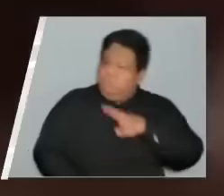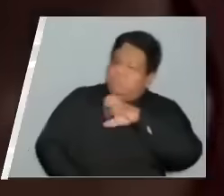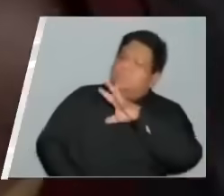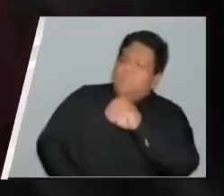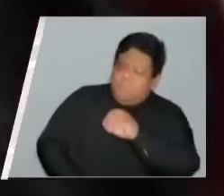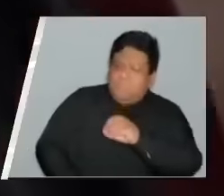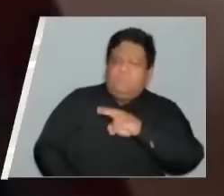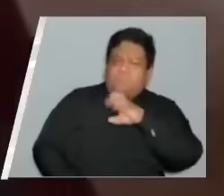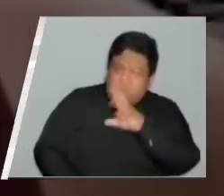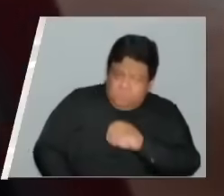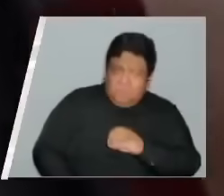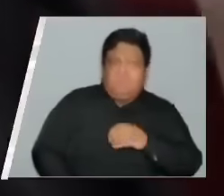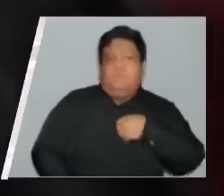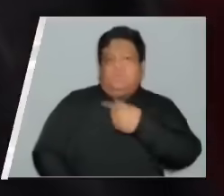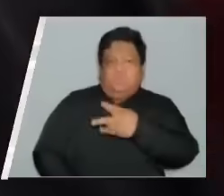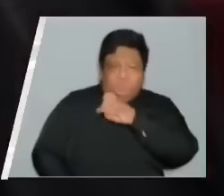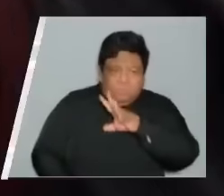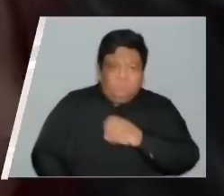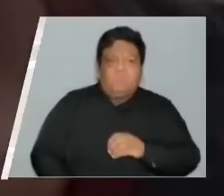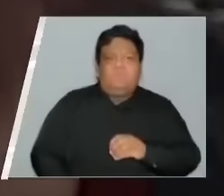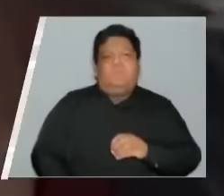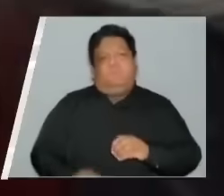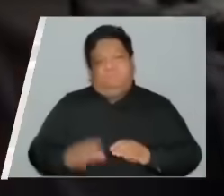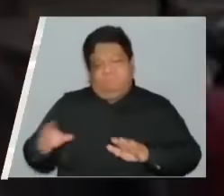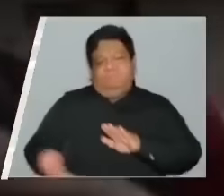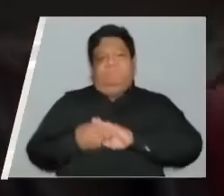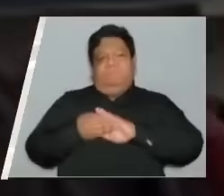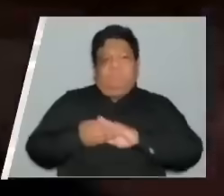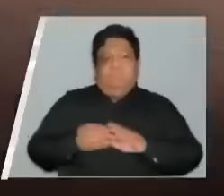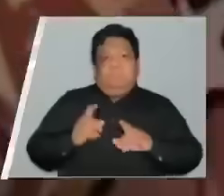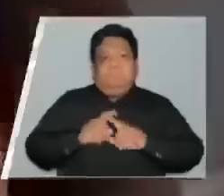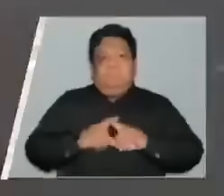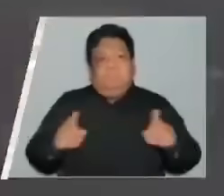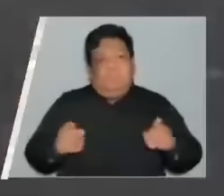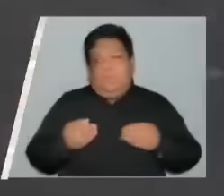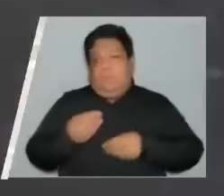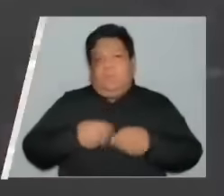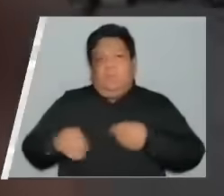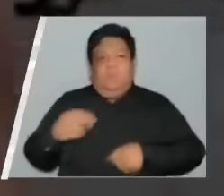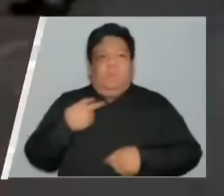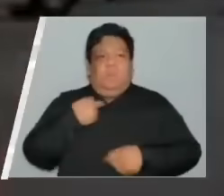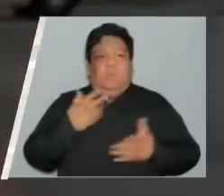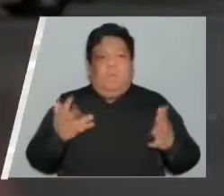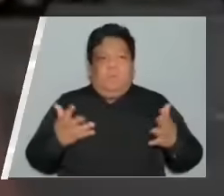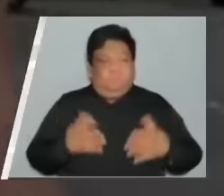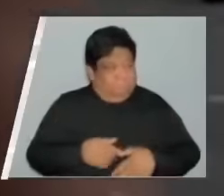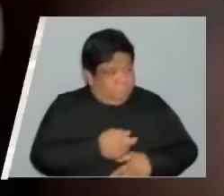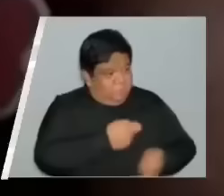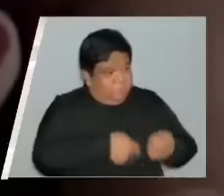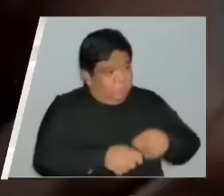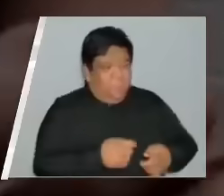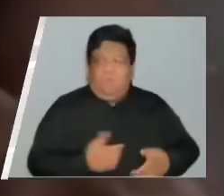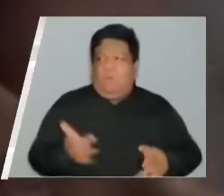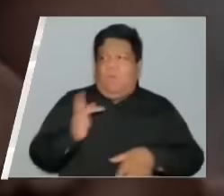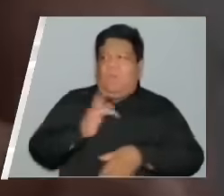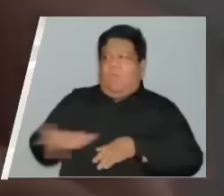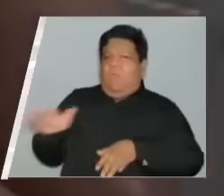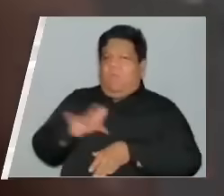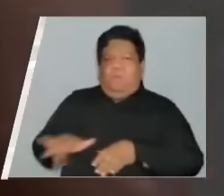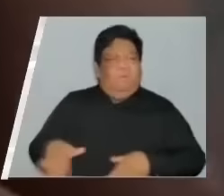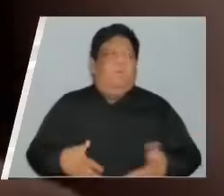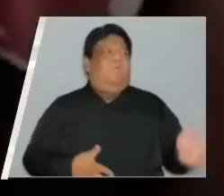250. Hanggang iabot na ang bayad, pero walang panukli ang driver. You have change? Yeah. I do. Oh, you give. Oh, what is this,